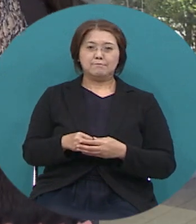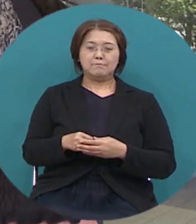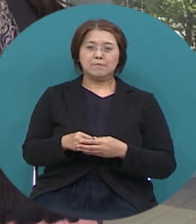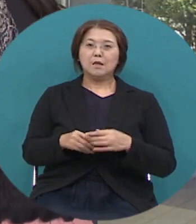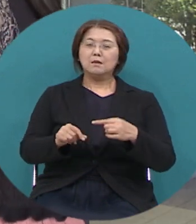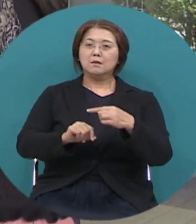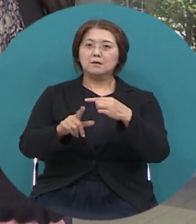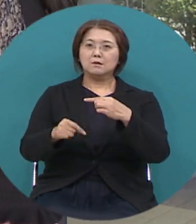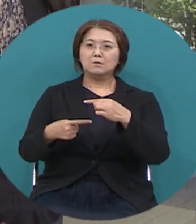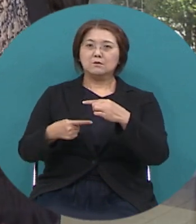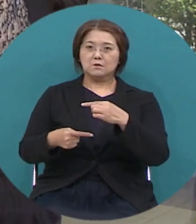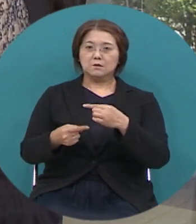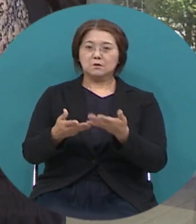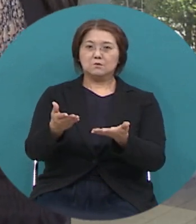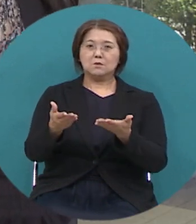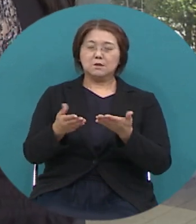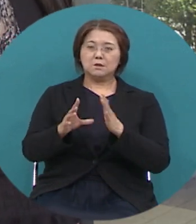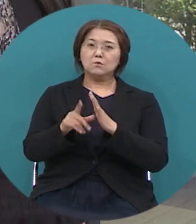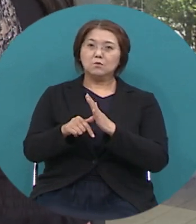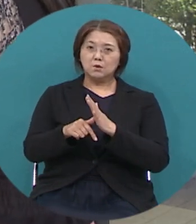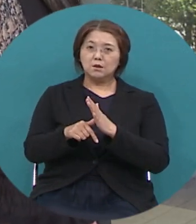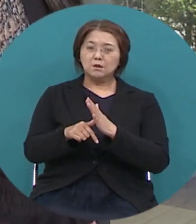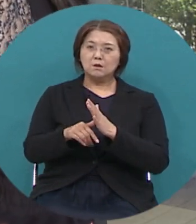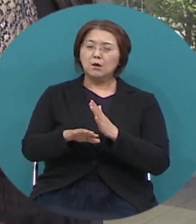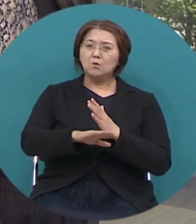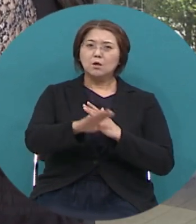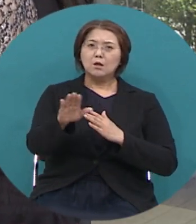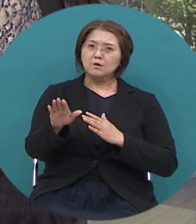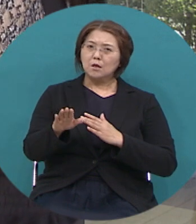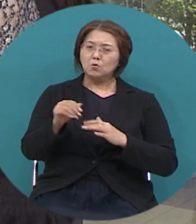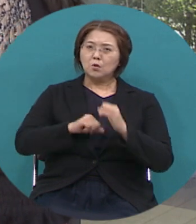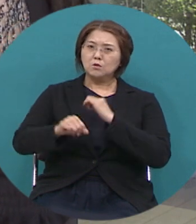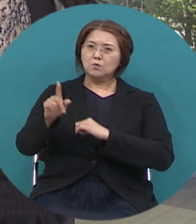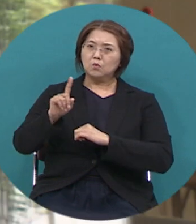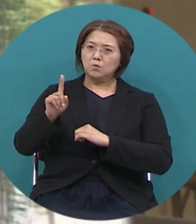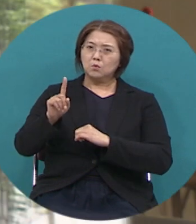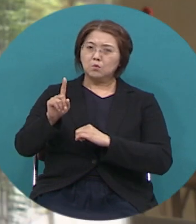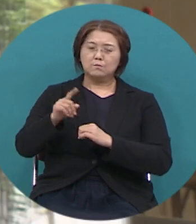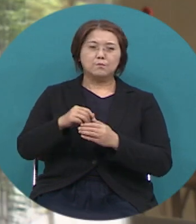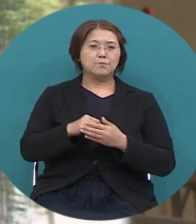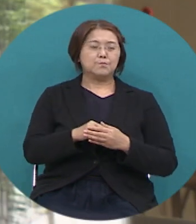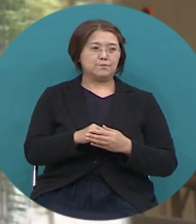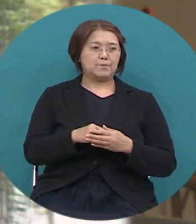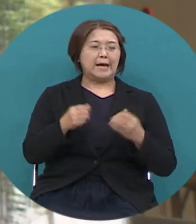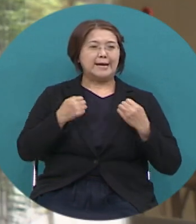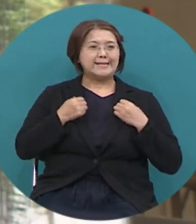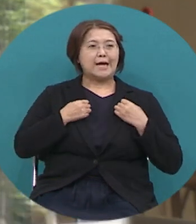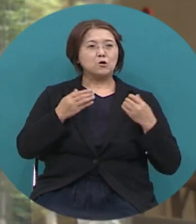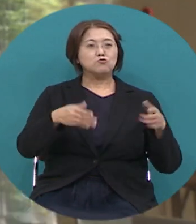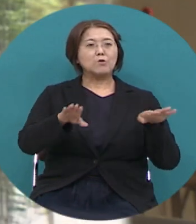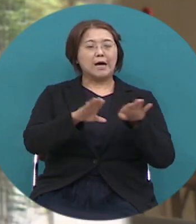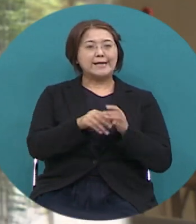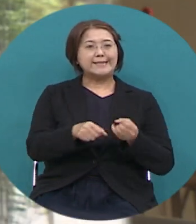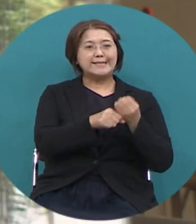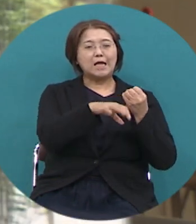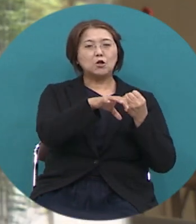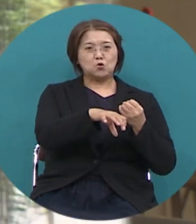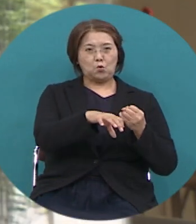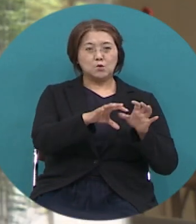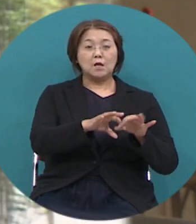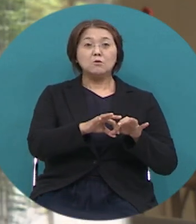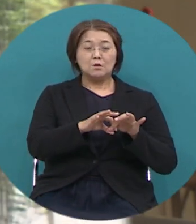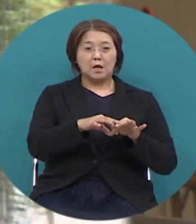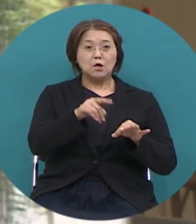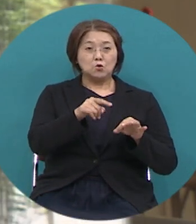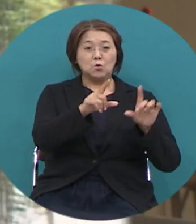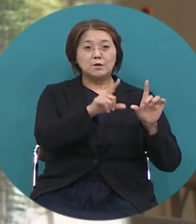1月1日の地震の時には上田さんたちはどういった活動をされてたんですか？ 体育館が避難所になっていますから、じゃあ体育館の生